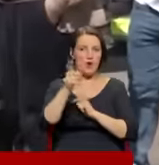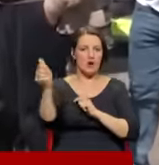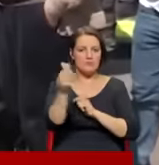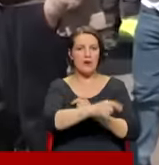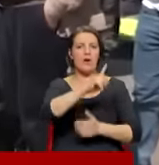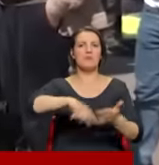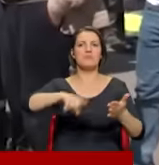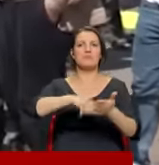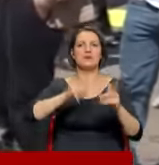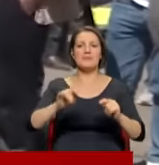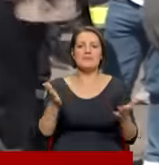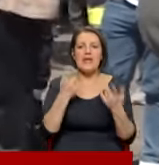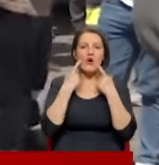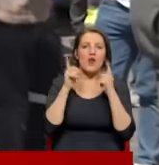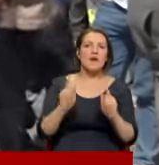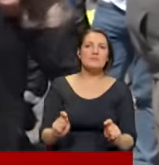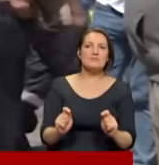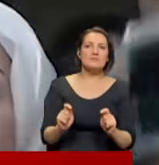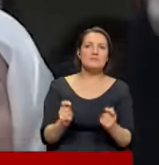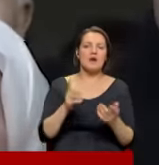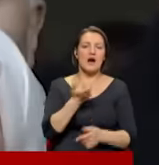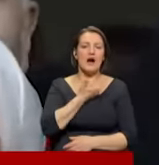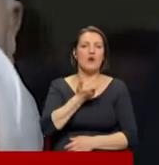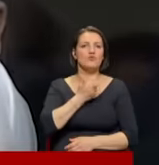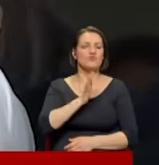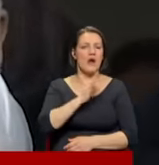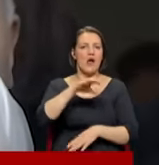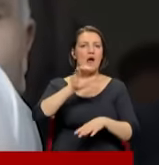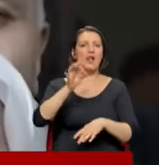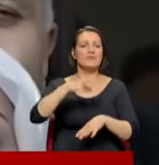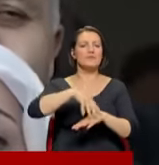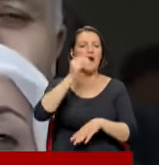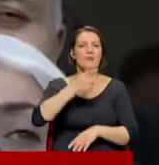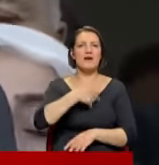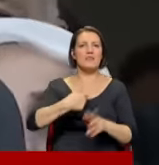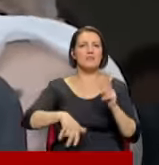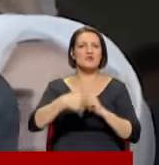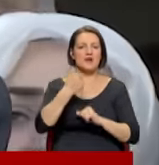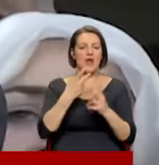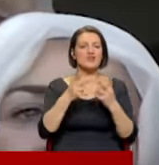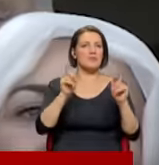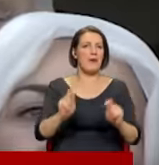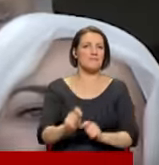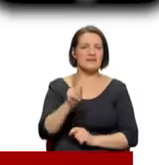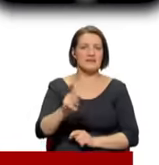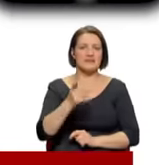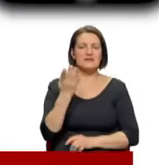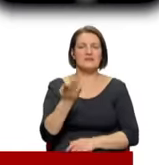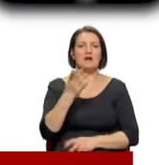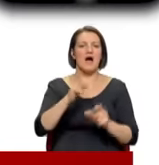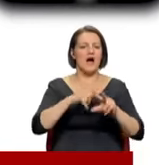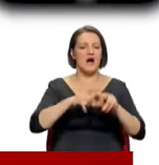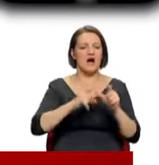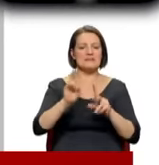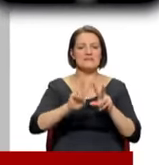geliyor iptal ediyor. Ya neye göre yapıyorsun? Kanun var. Altındağ Belediye Başkanı Veysel Tiryaki açıklama yaptı. Selefi Asım Balcı